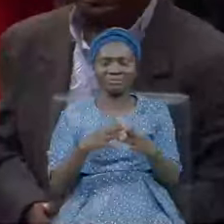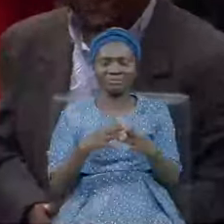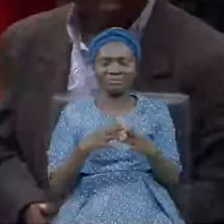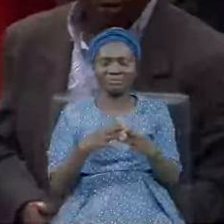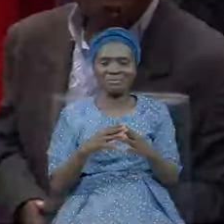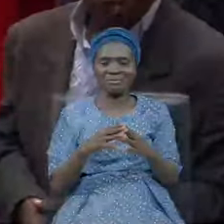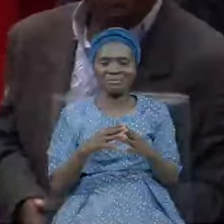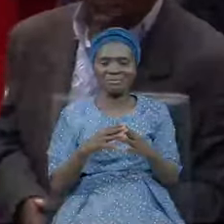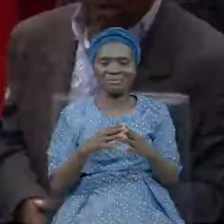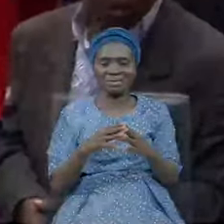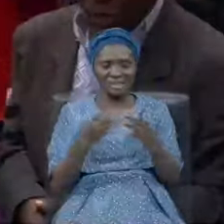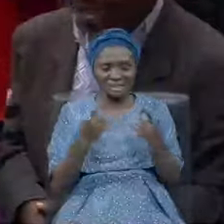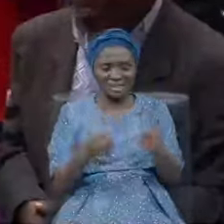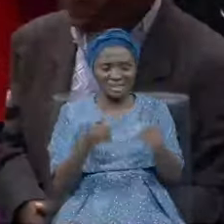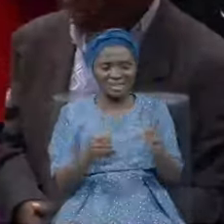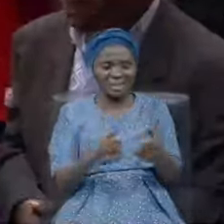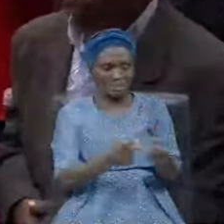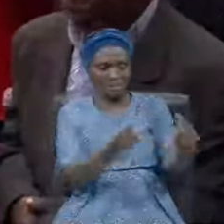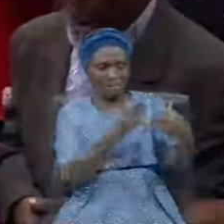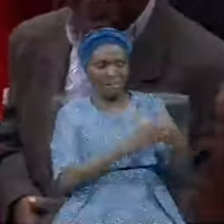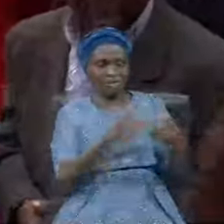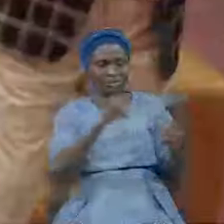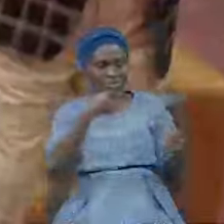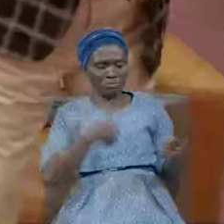vont essayer de revenir. Laisse-moi entrer.